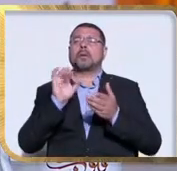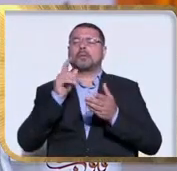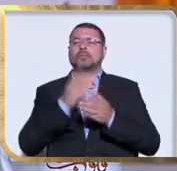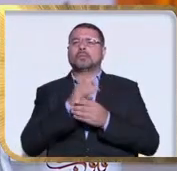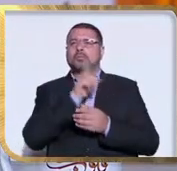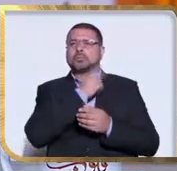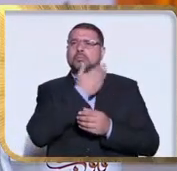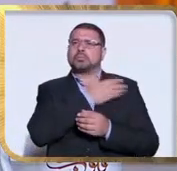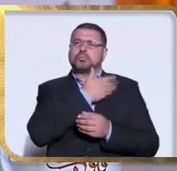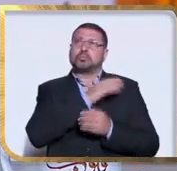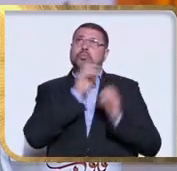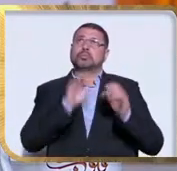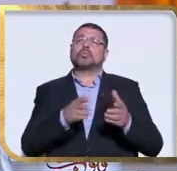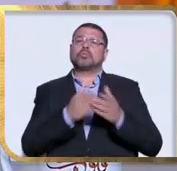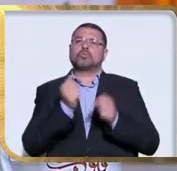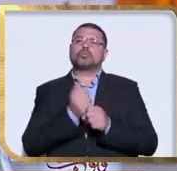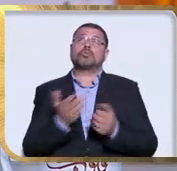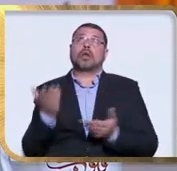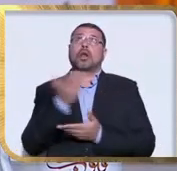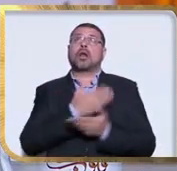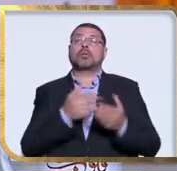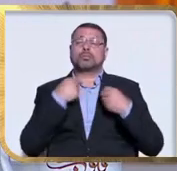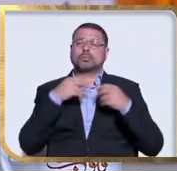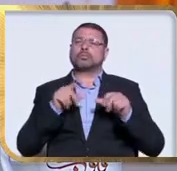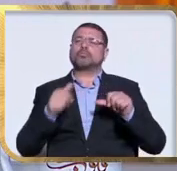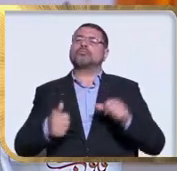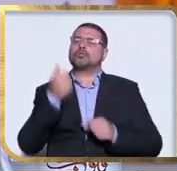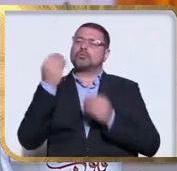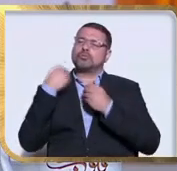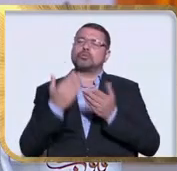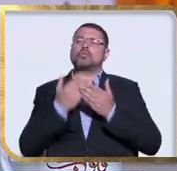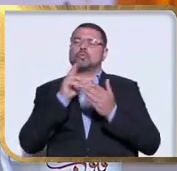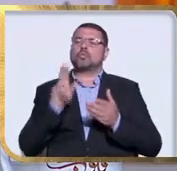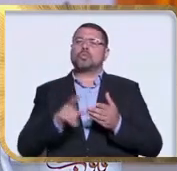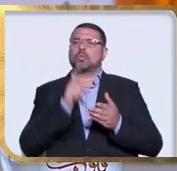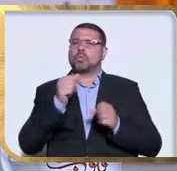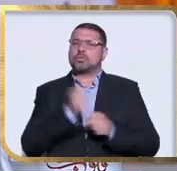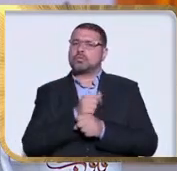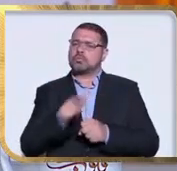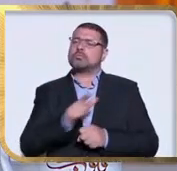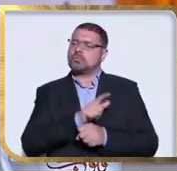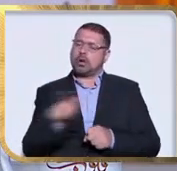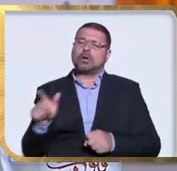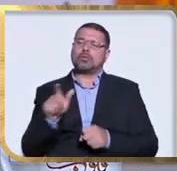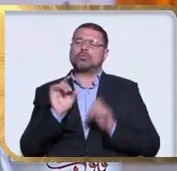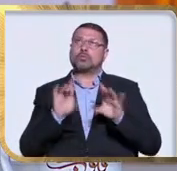وذنبا مغفورا وتجارة لن تبور يا صاحبة السؤال، فما قمت به سديد على بركة الله.